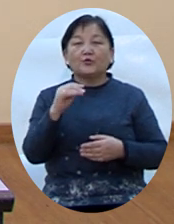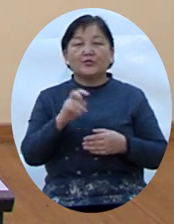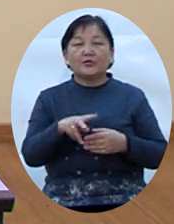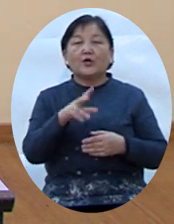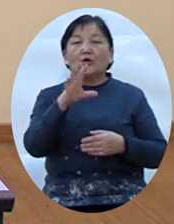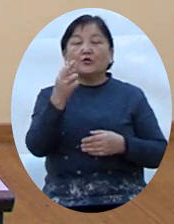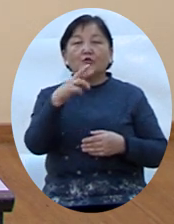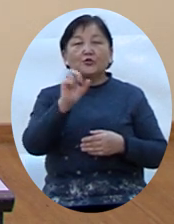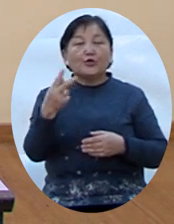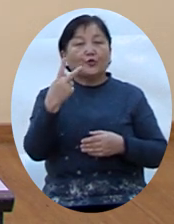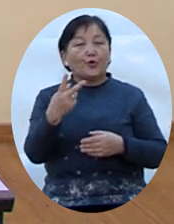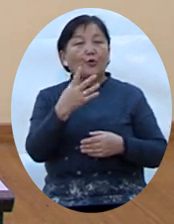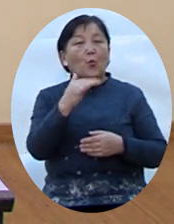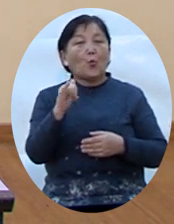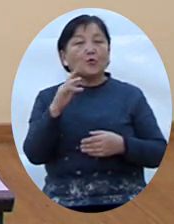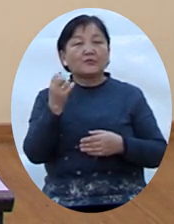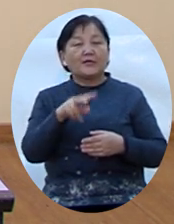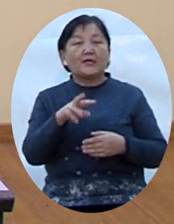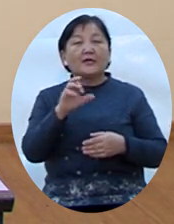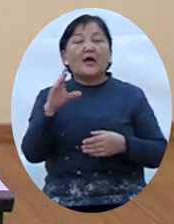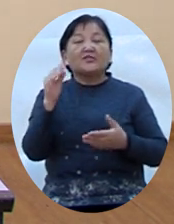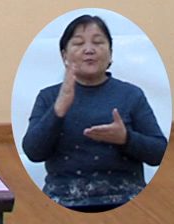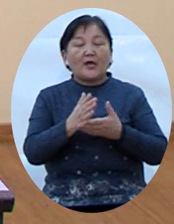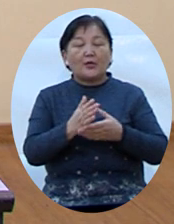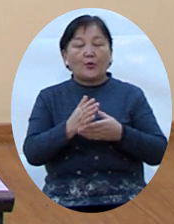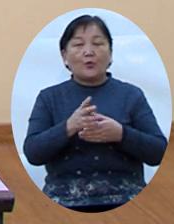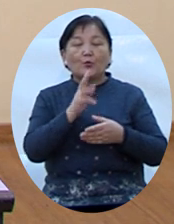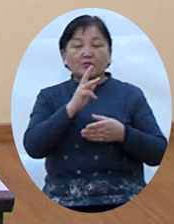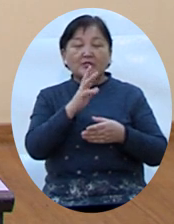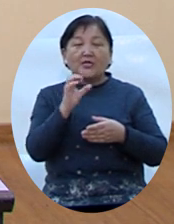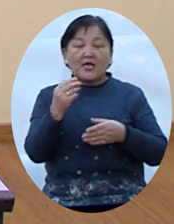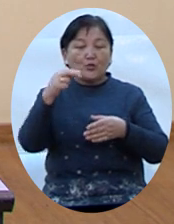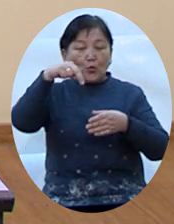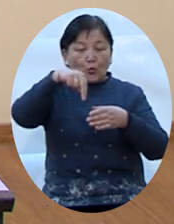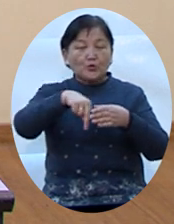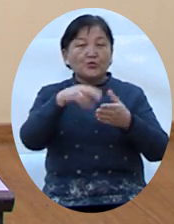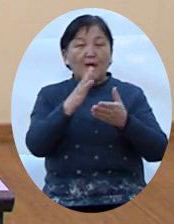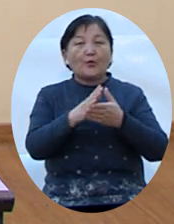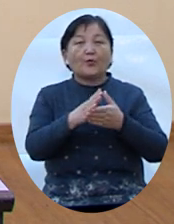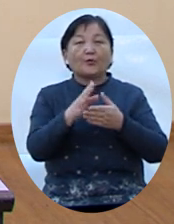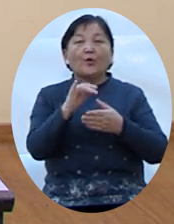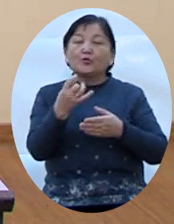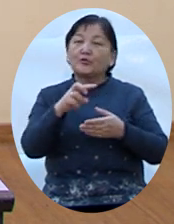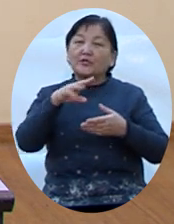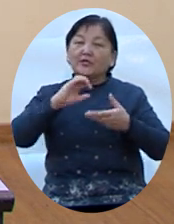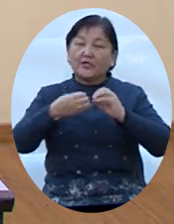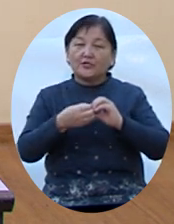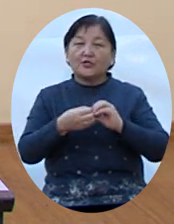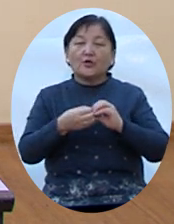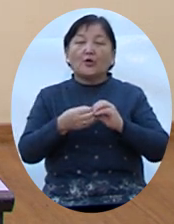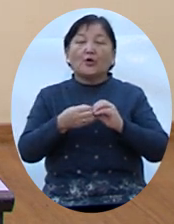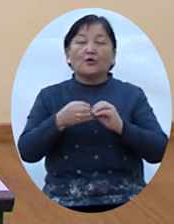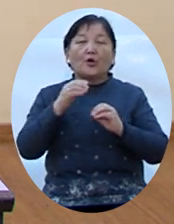дуусган уусмал болгон хэлбрээр усан дуусгасан байгаа. За тэгэхээр энэ хоёрын уусмалын орчин